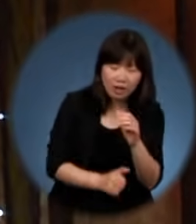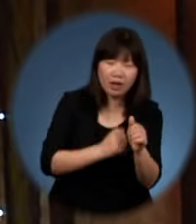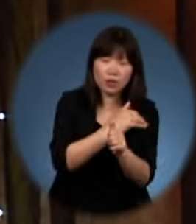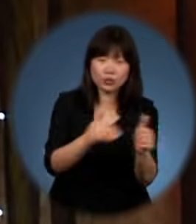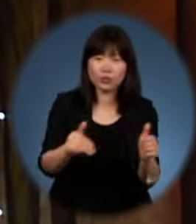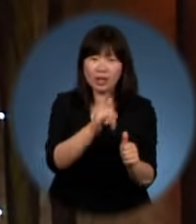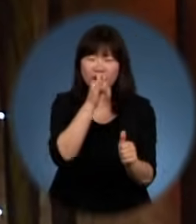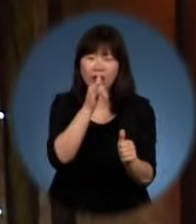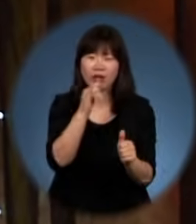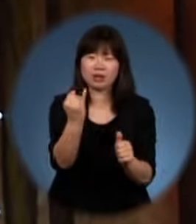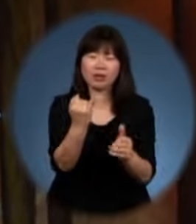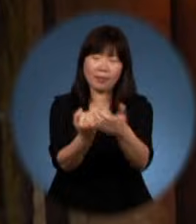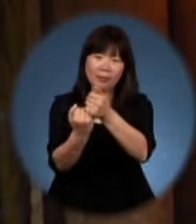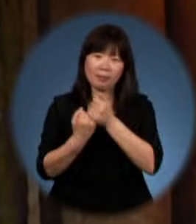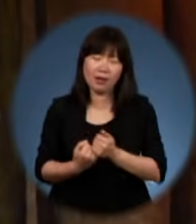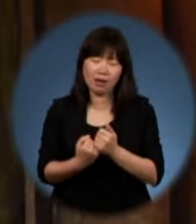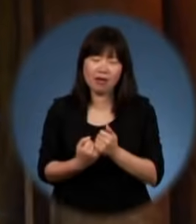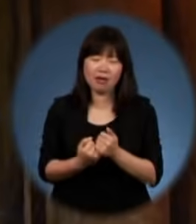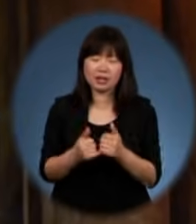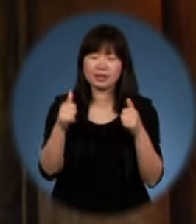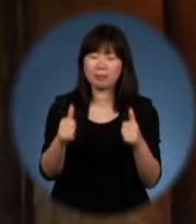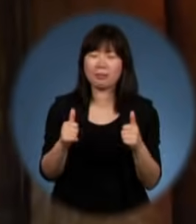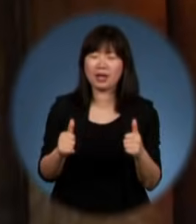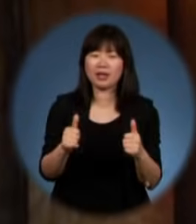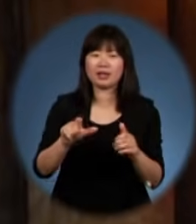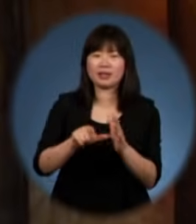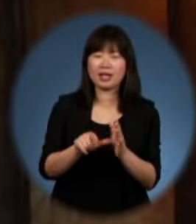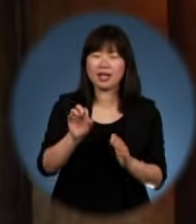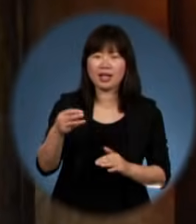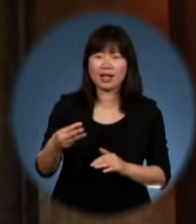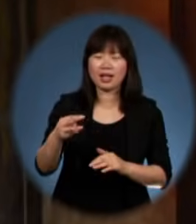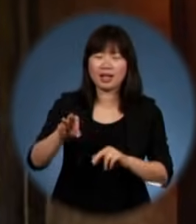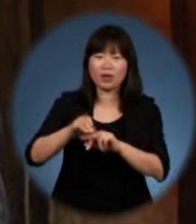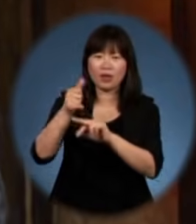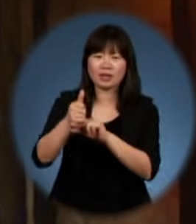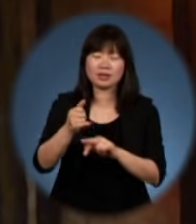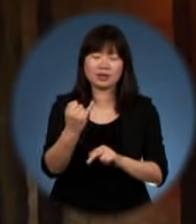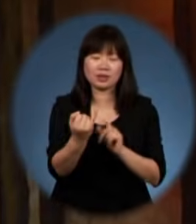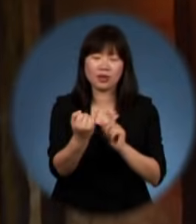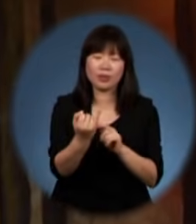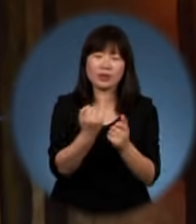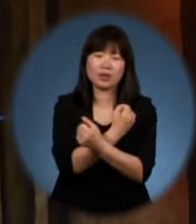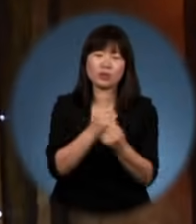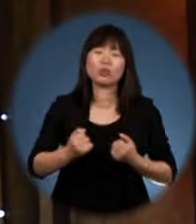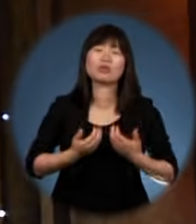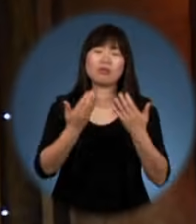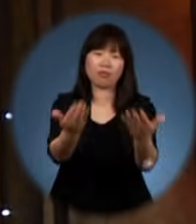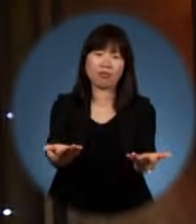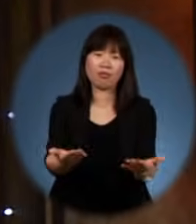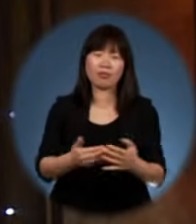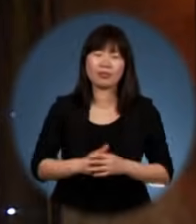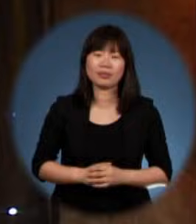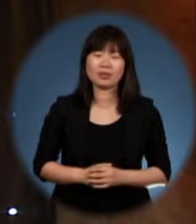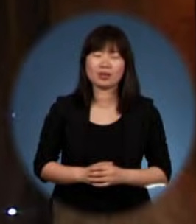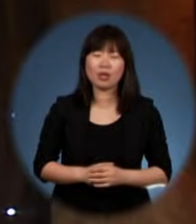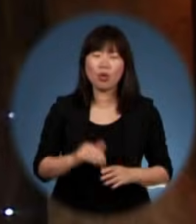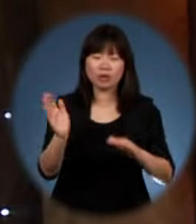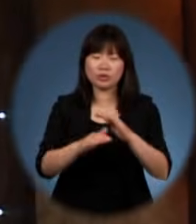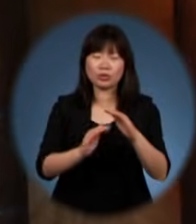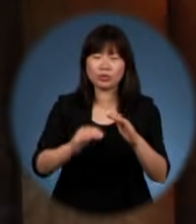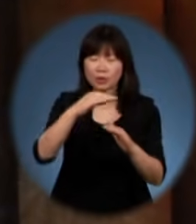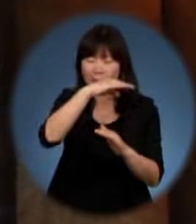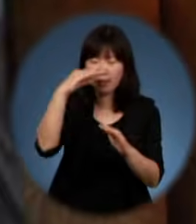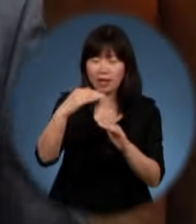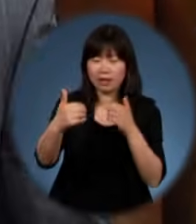이제 포 다에서 이 재판을 받게 됐어요 그때 알렉산드로스가 그 여인을 풀어줍니다 정당 방이었다 는